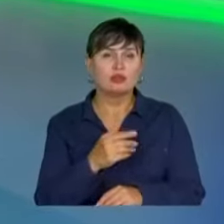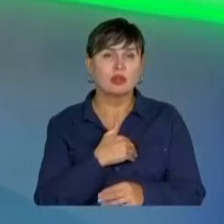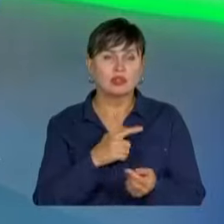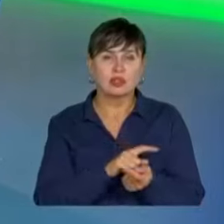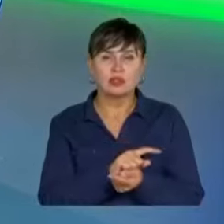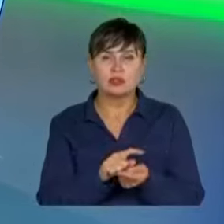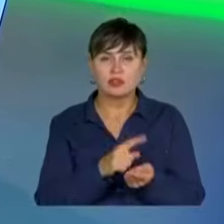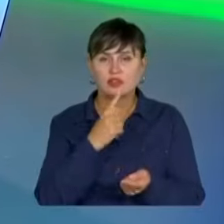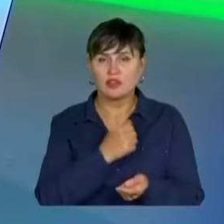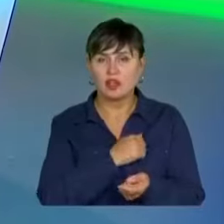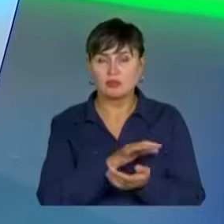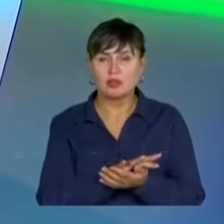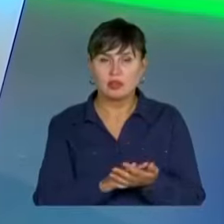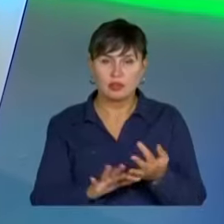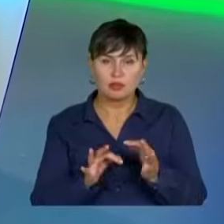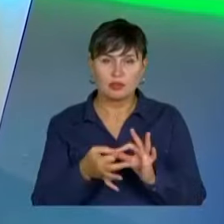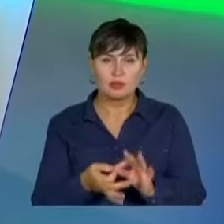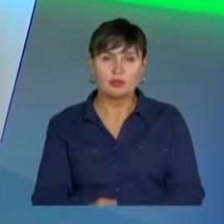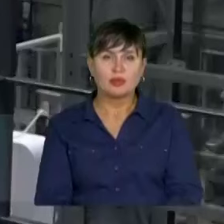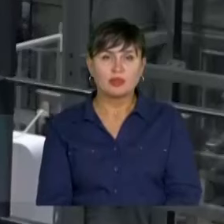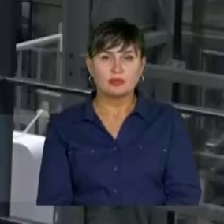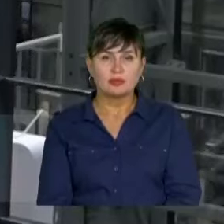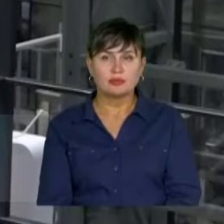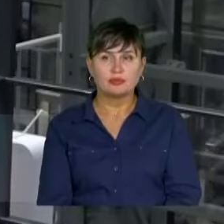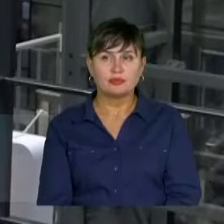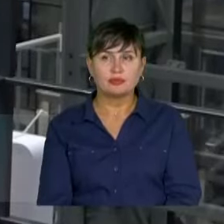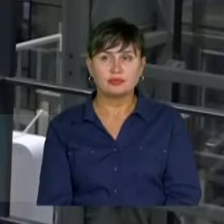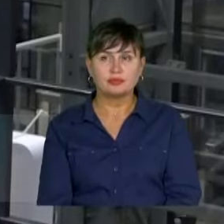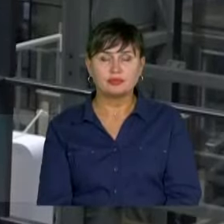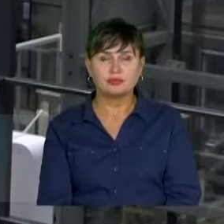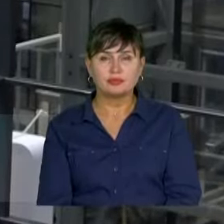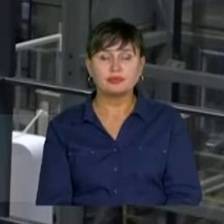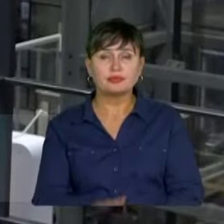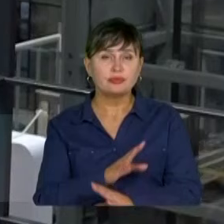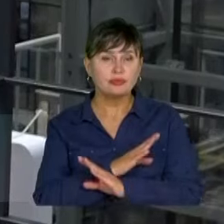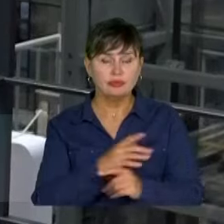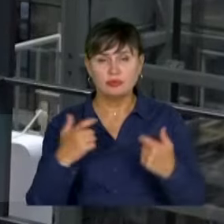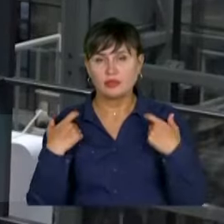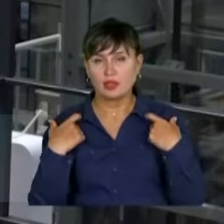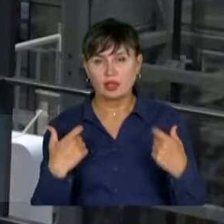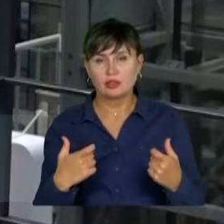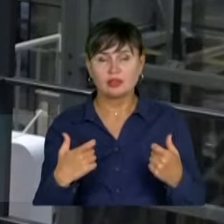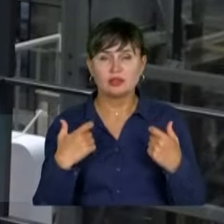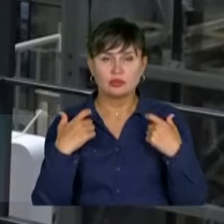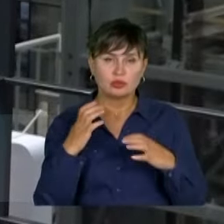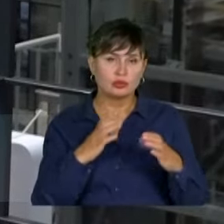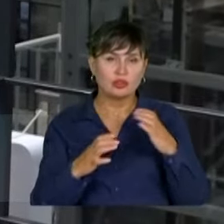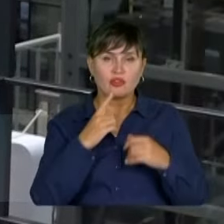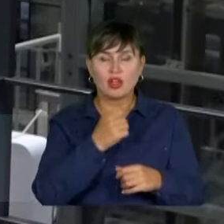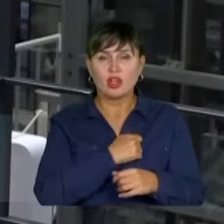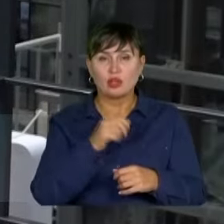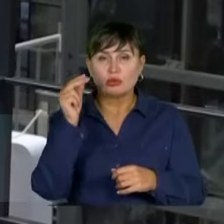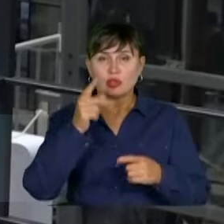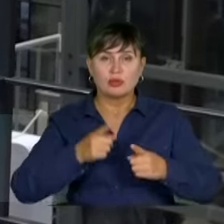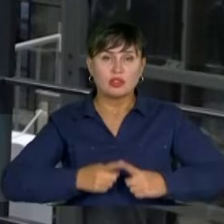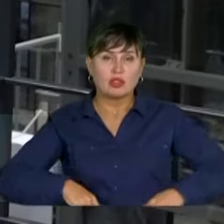армии Дале наси расскажет подробности Гильда срочной службы офицеров студентов военных учебных